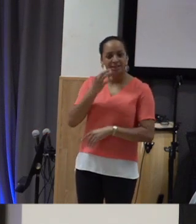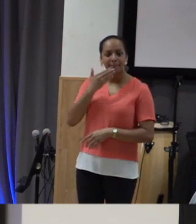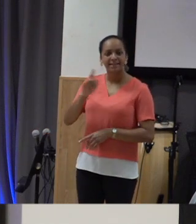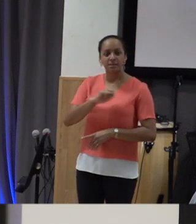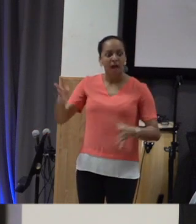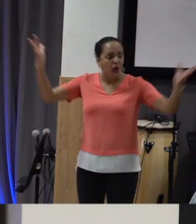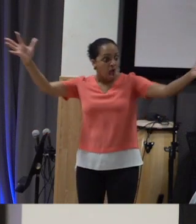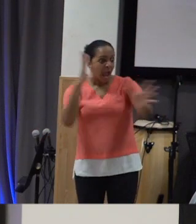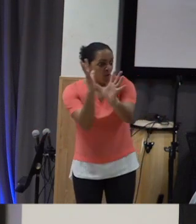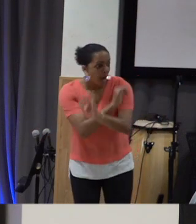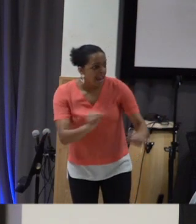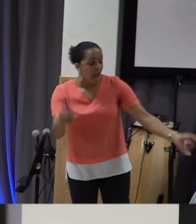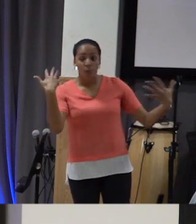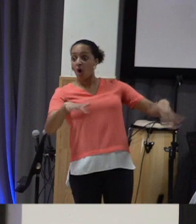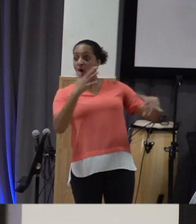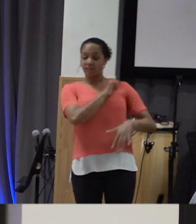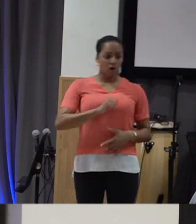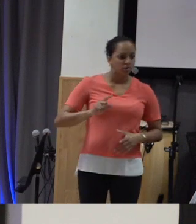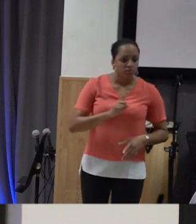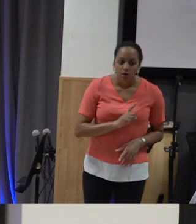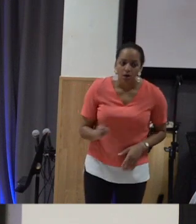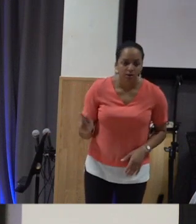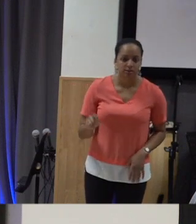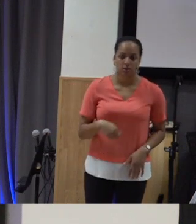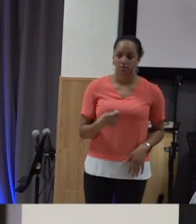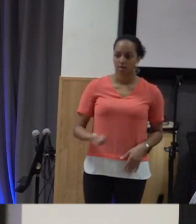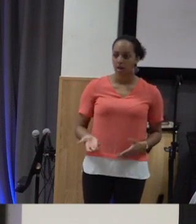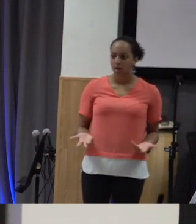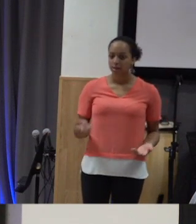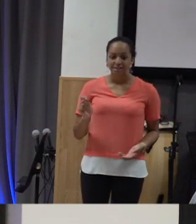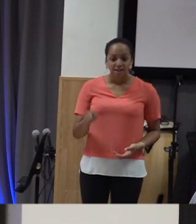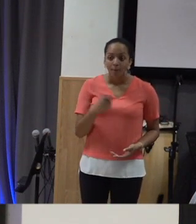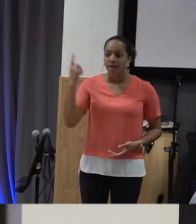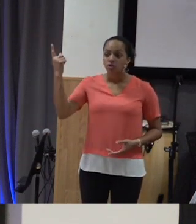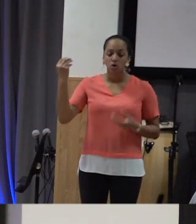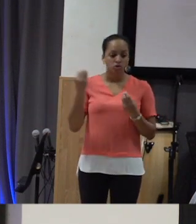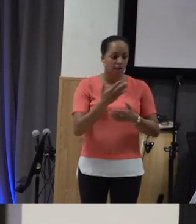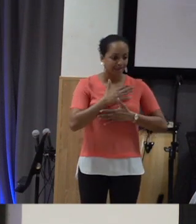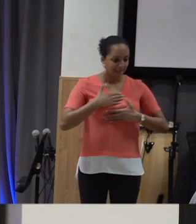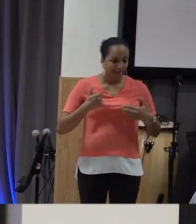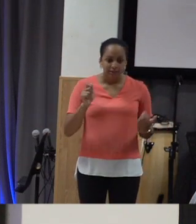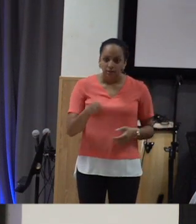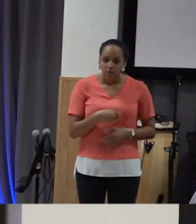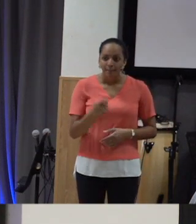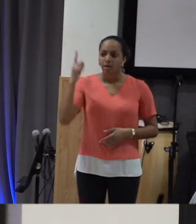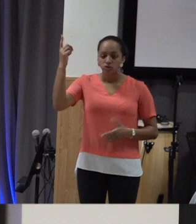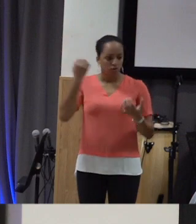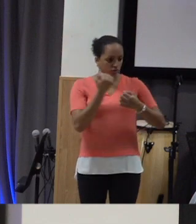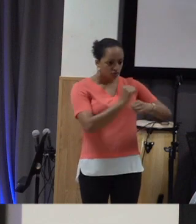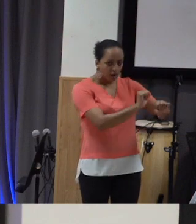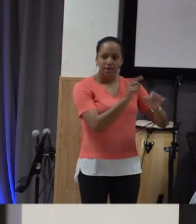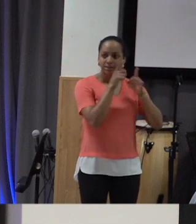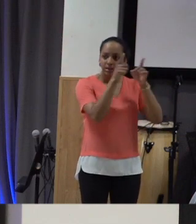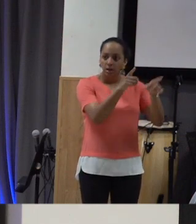Waouh, incroyable, c'est extraordinaire. C'est juste normal. C'est normal que Dieu guérisse. C'est normal que Dieu chasse des démons. C'est normal que